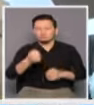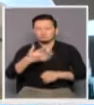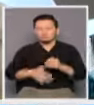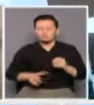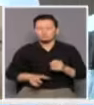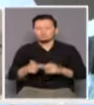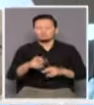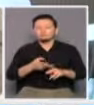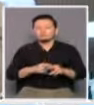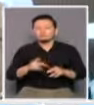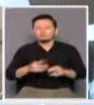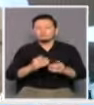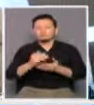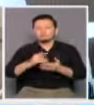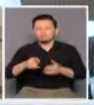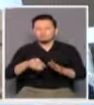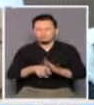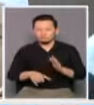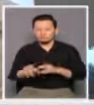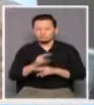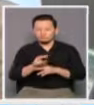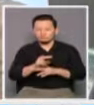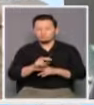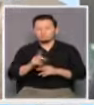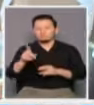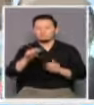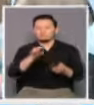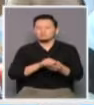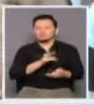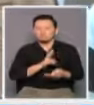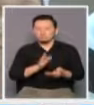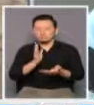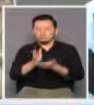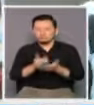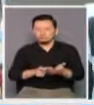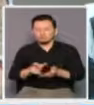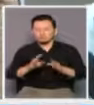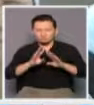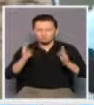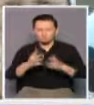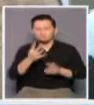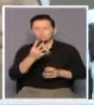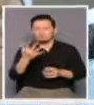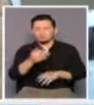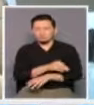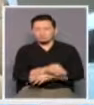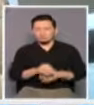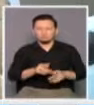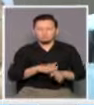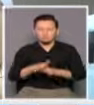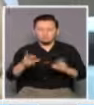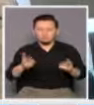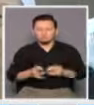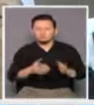мына высоковольтный, соны жасасын. Мына майтшақ бар, майтшақты жасасын. Мұны қоршап жасап берсін, 4-5 көшені биылша жасайын десе,